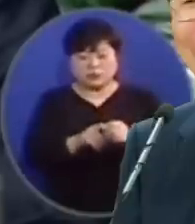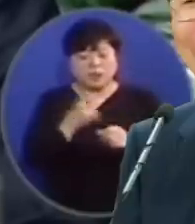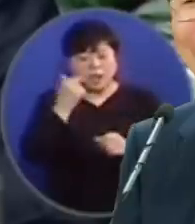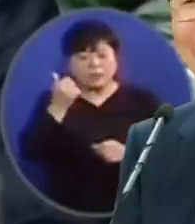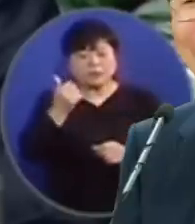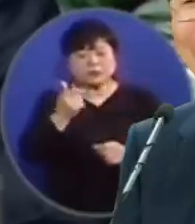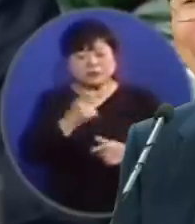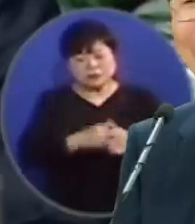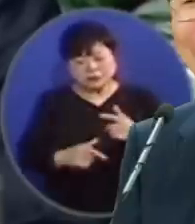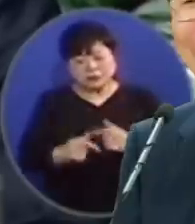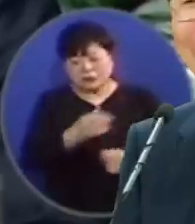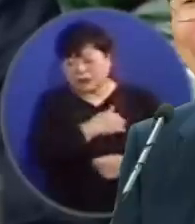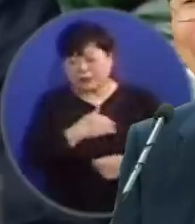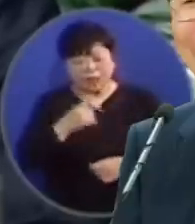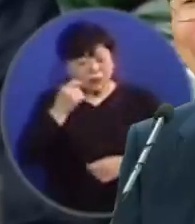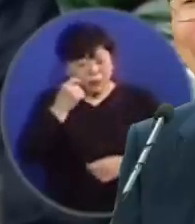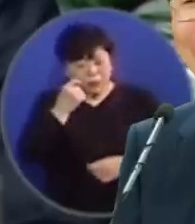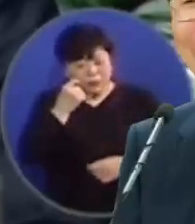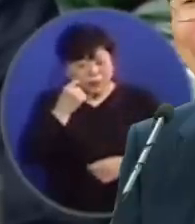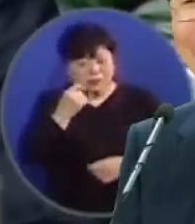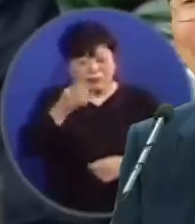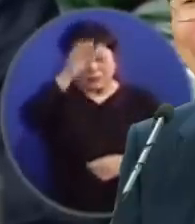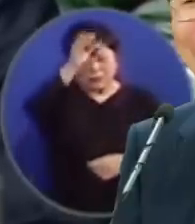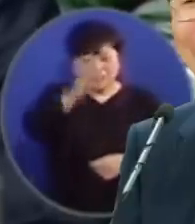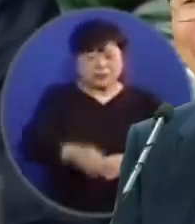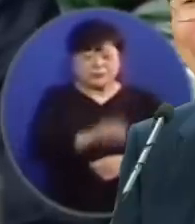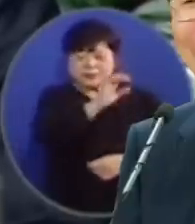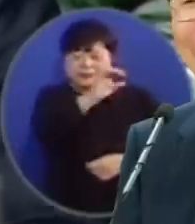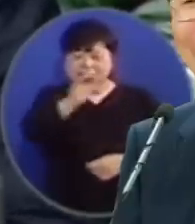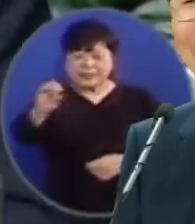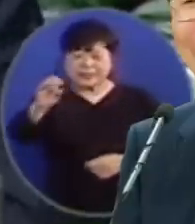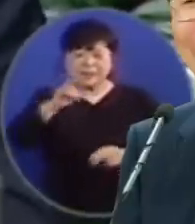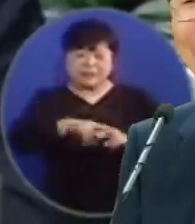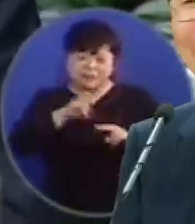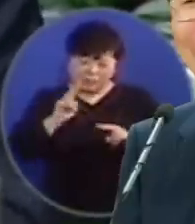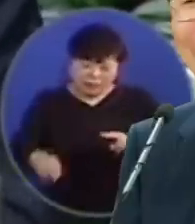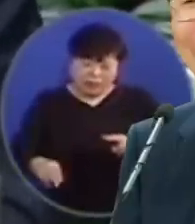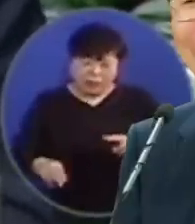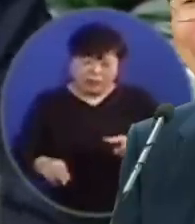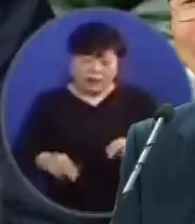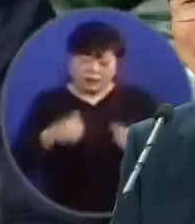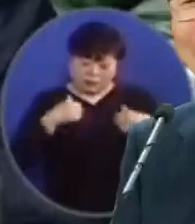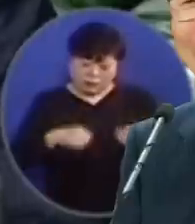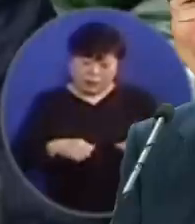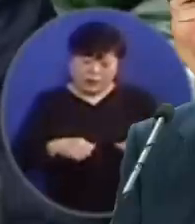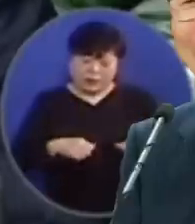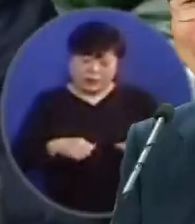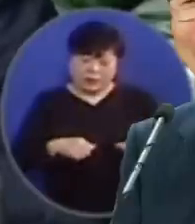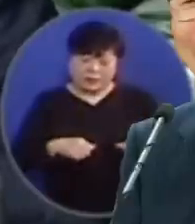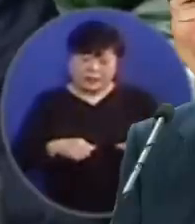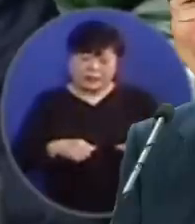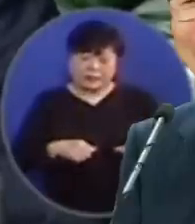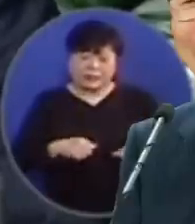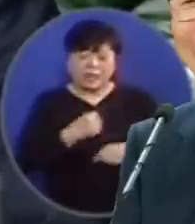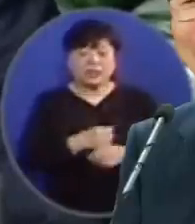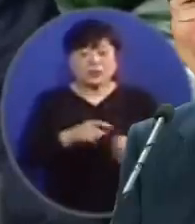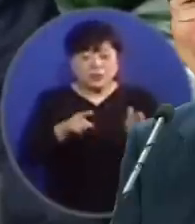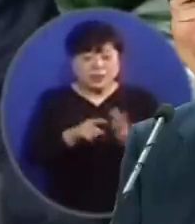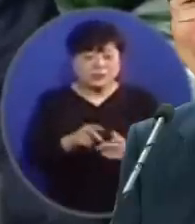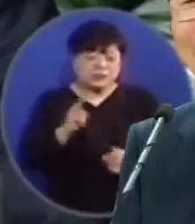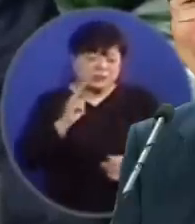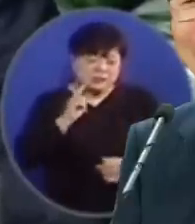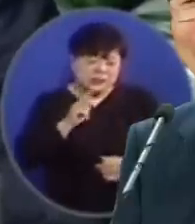아버지여 나 더 이상 감당하지 못하겠으니 십자가에 내려주십시오. 나 포기합니다. 그러면 아버지가